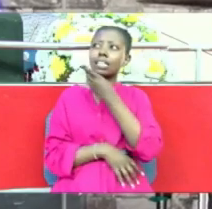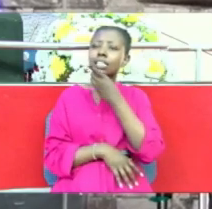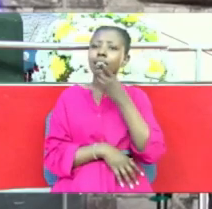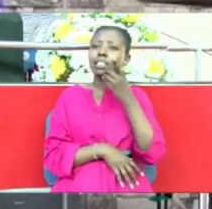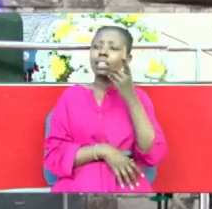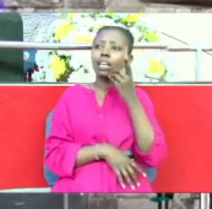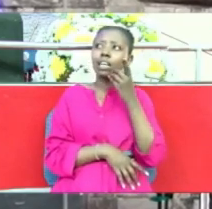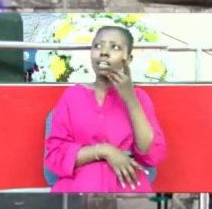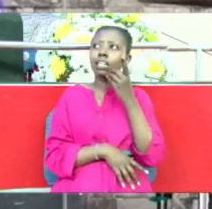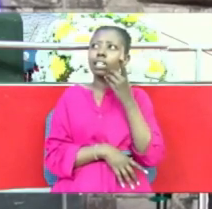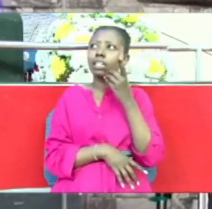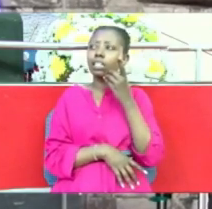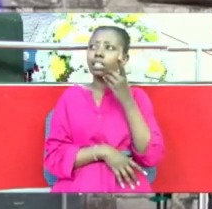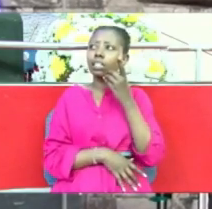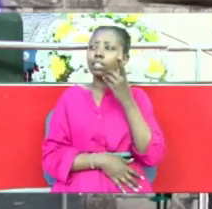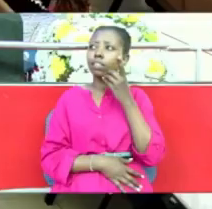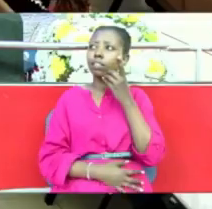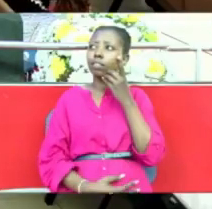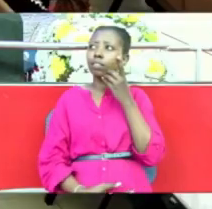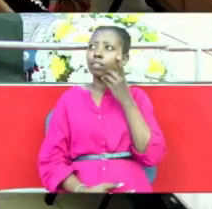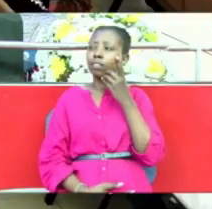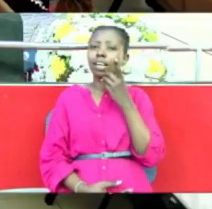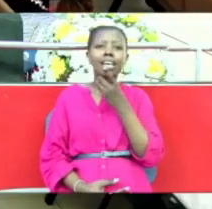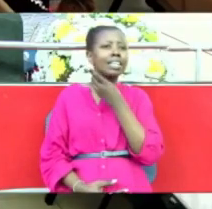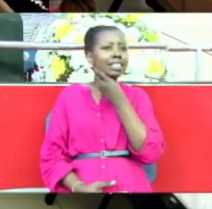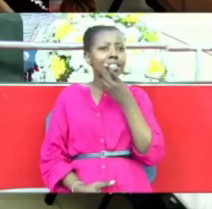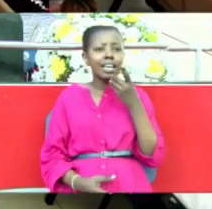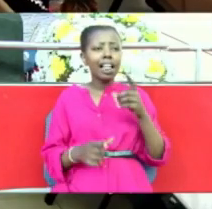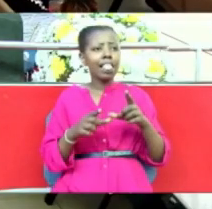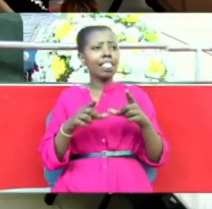Jangwa. Ni jangwa.